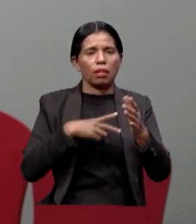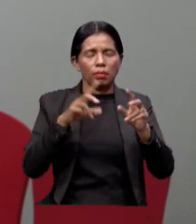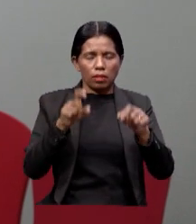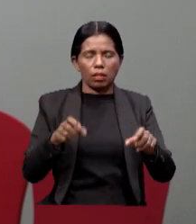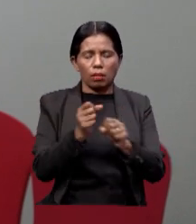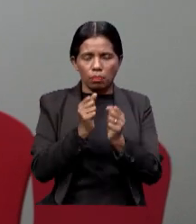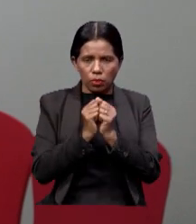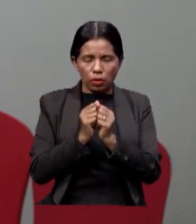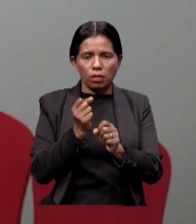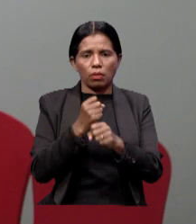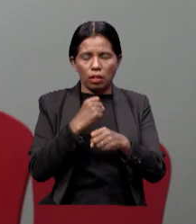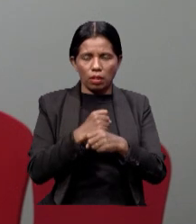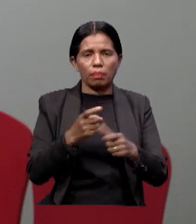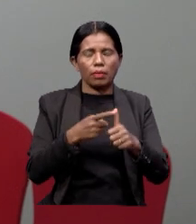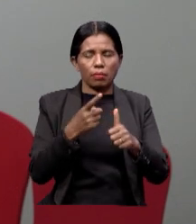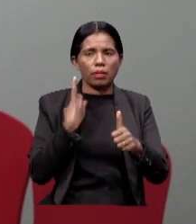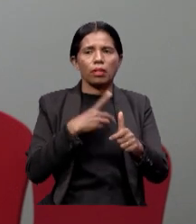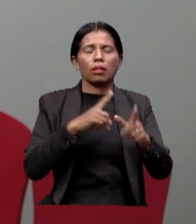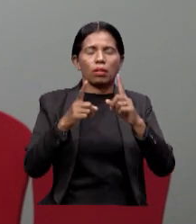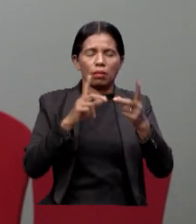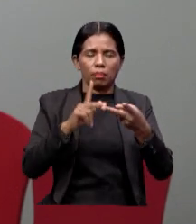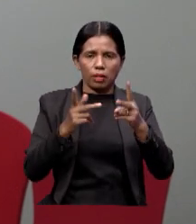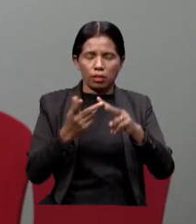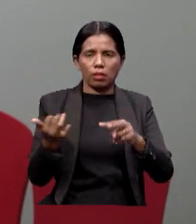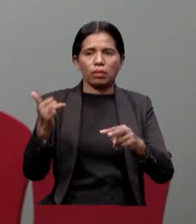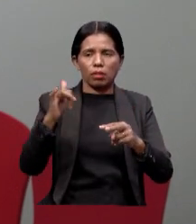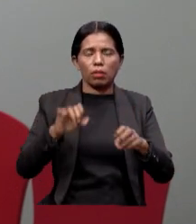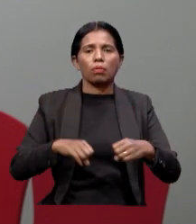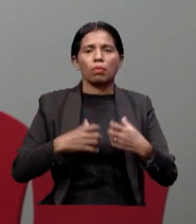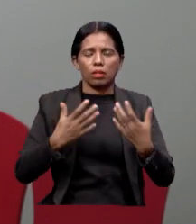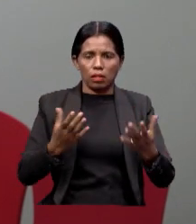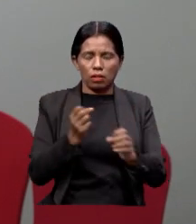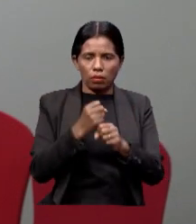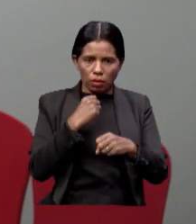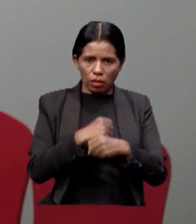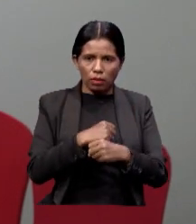halo. Primero ita kolia ho parsiru sira pat unsa ko ano halo